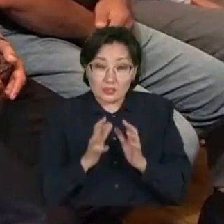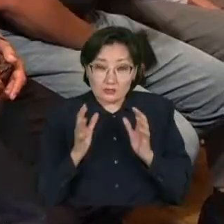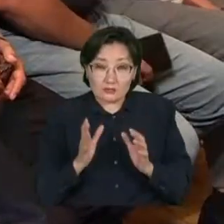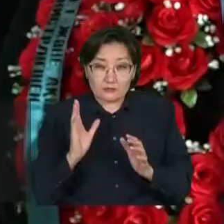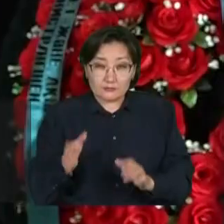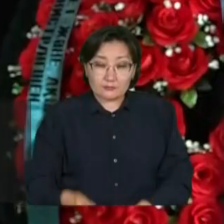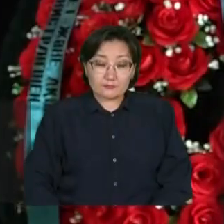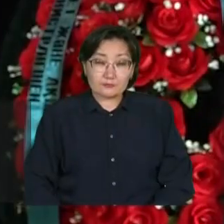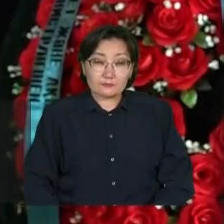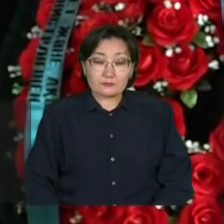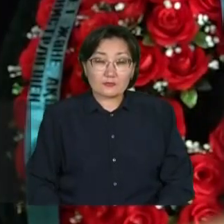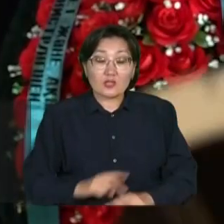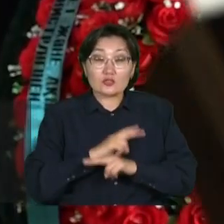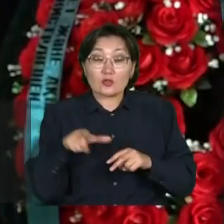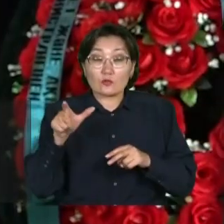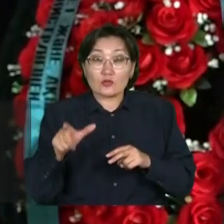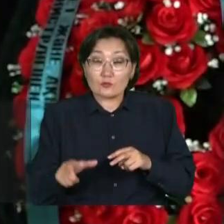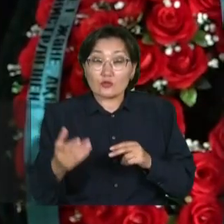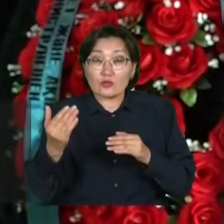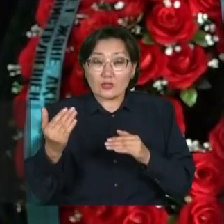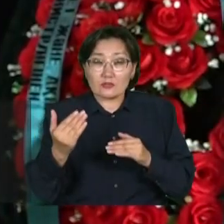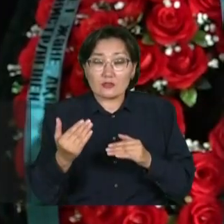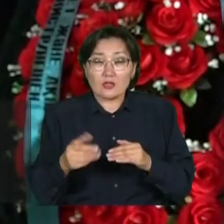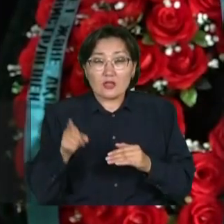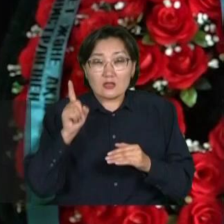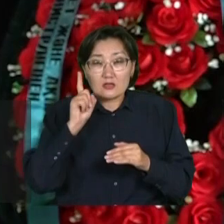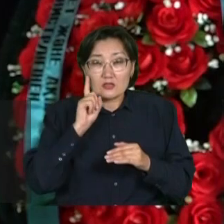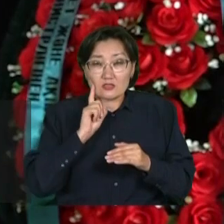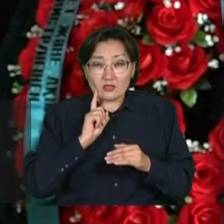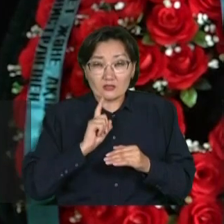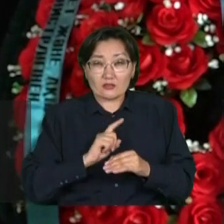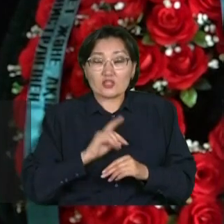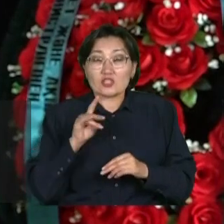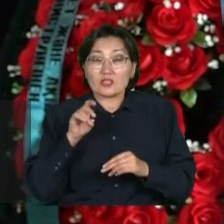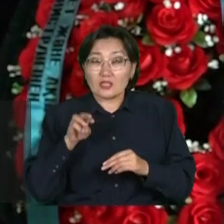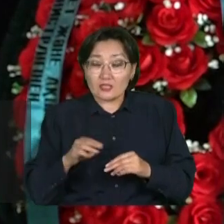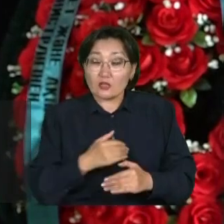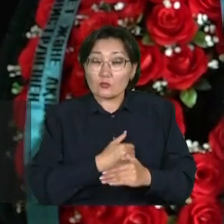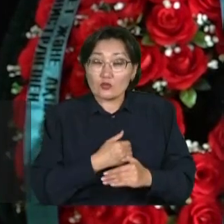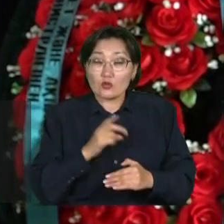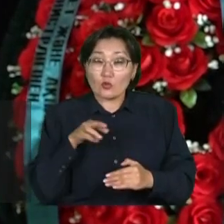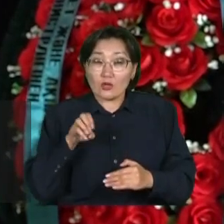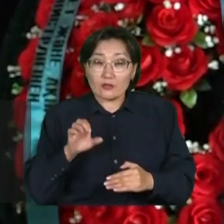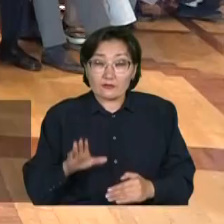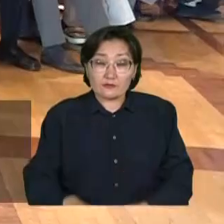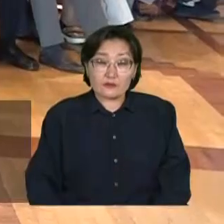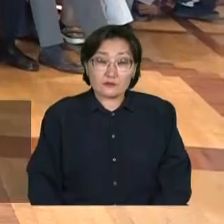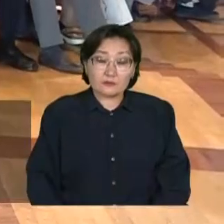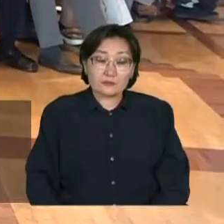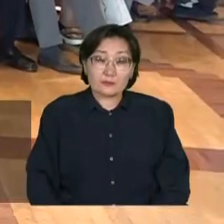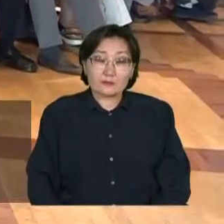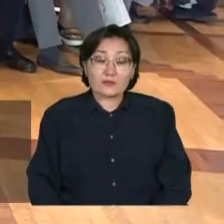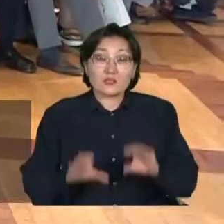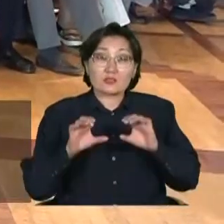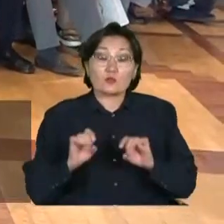сақталады. Марқұмның иманы саламат, жаны жәннатта болсын. Қасым Жомарт Тоқаев.